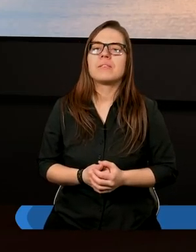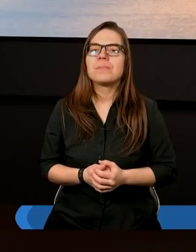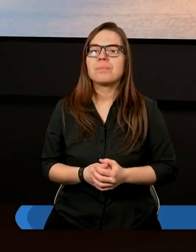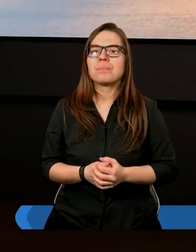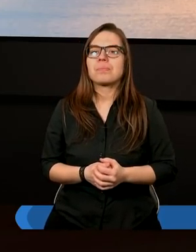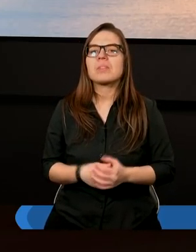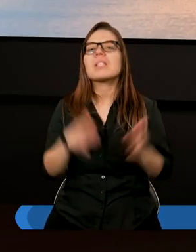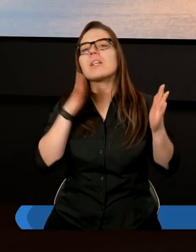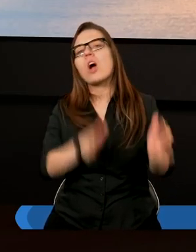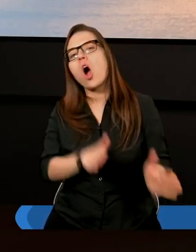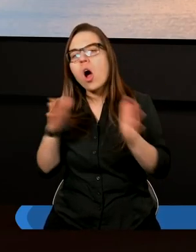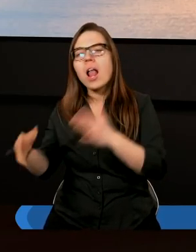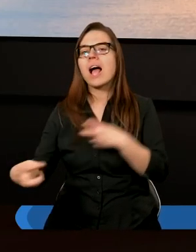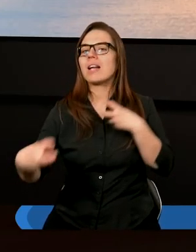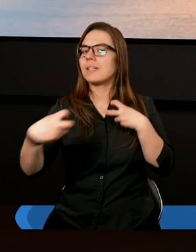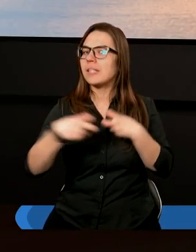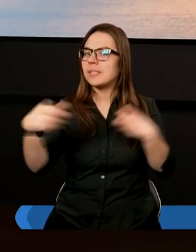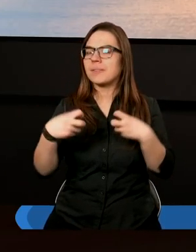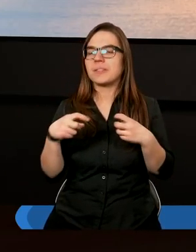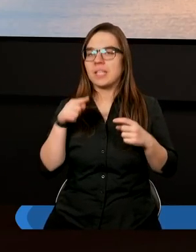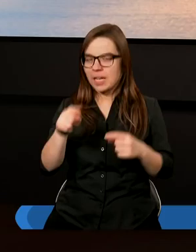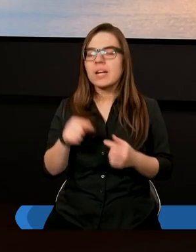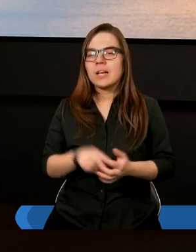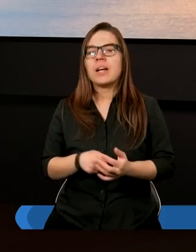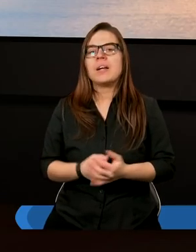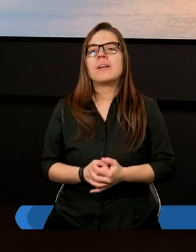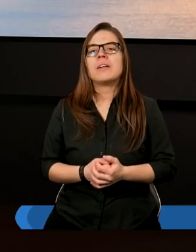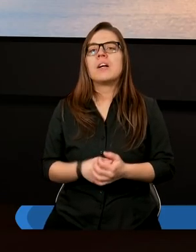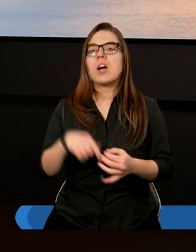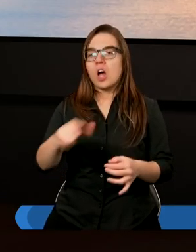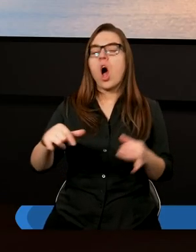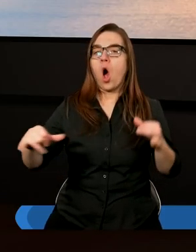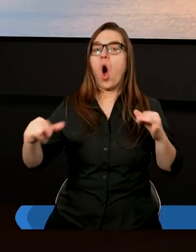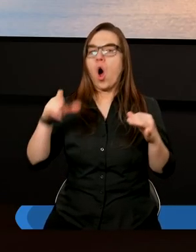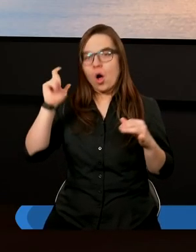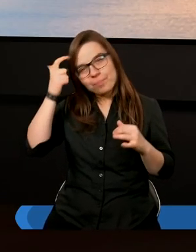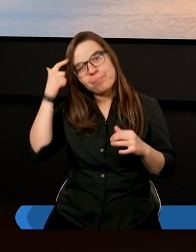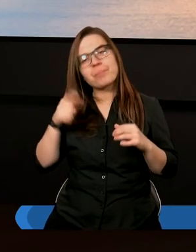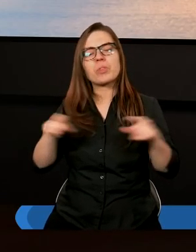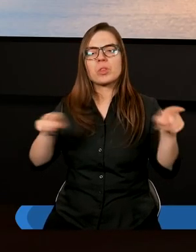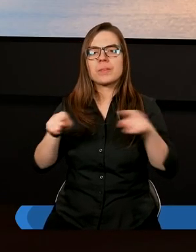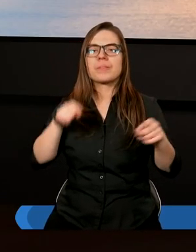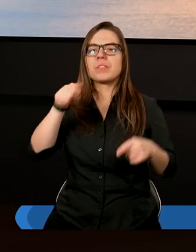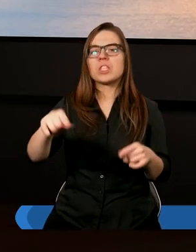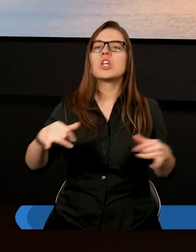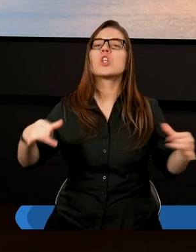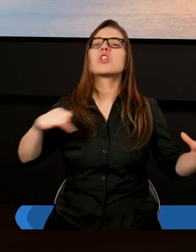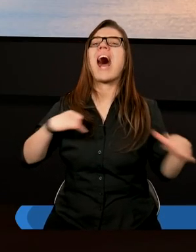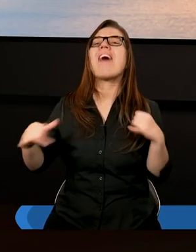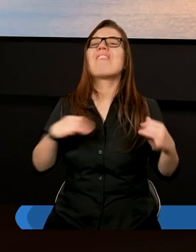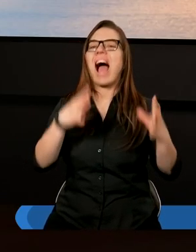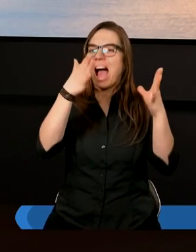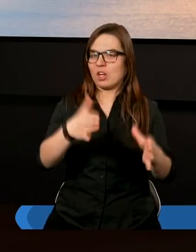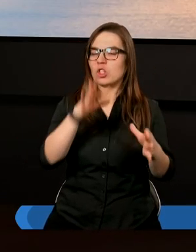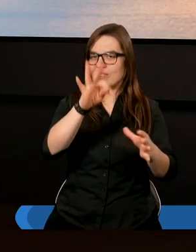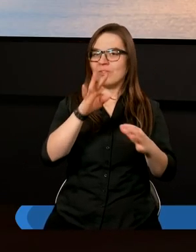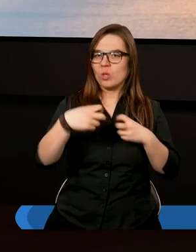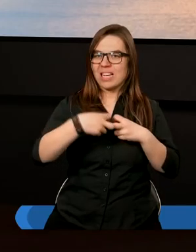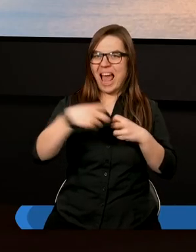kolejna cecha, którą powinni odznaczać się szafarze. Tak.